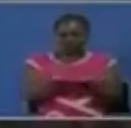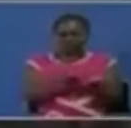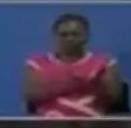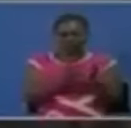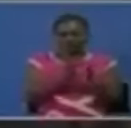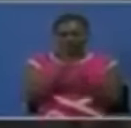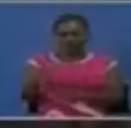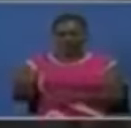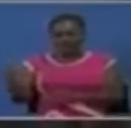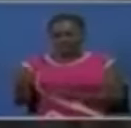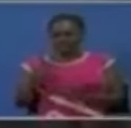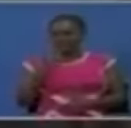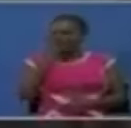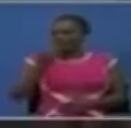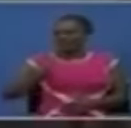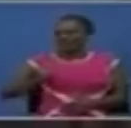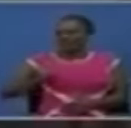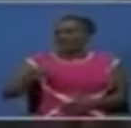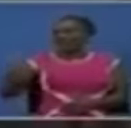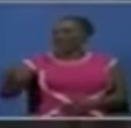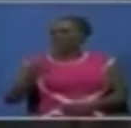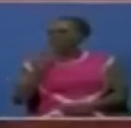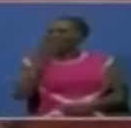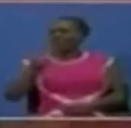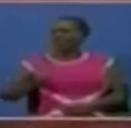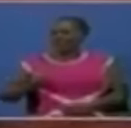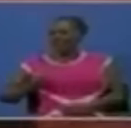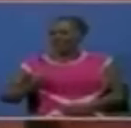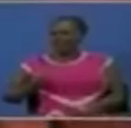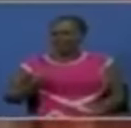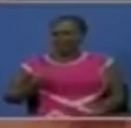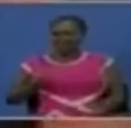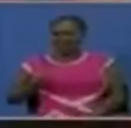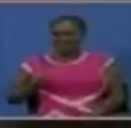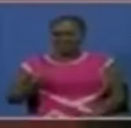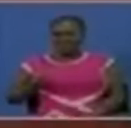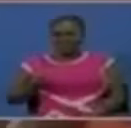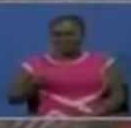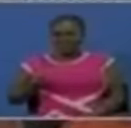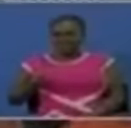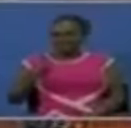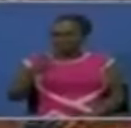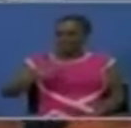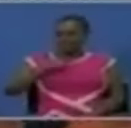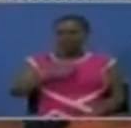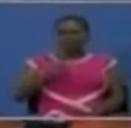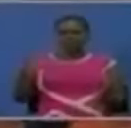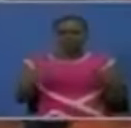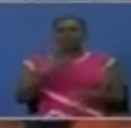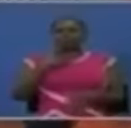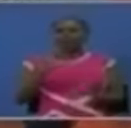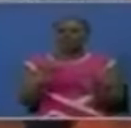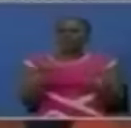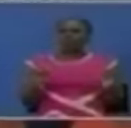Hao wengine walikuwa ni flower girls. Ati? Hao wengine walikuwa ni flower girls. I want to say sorry to the party. Atutaki